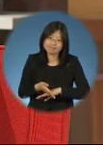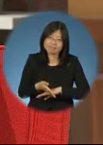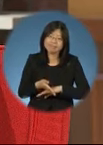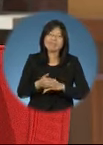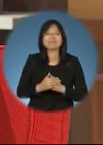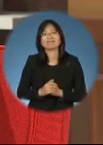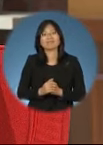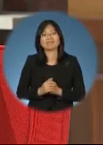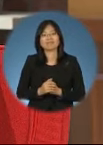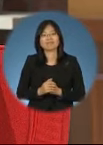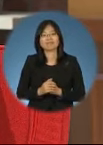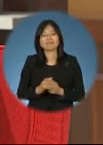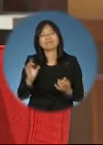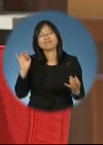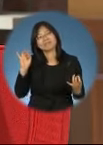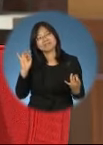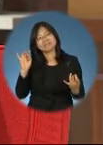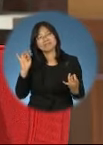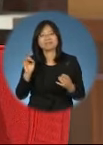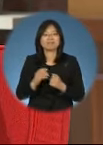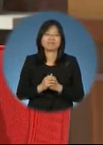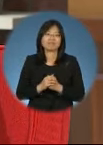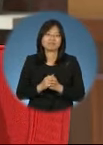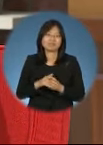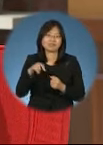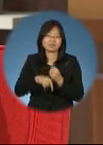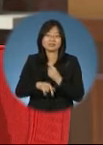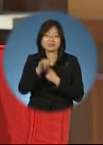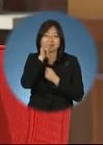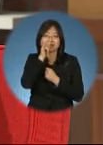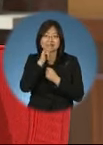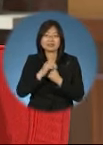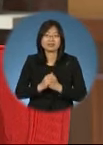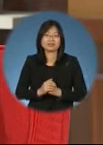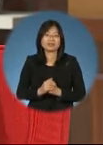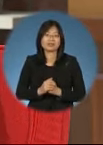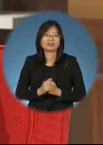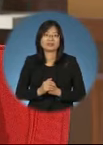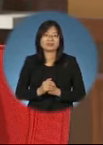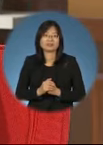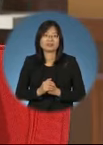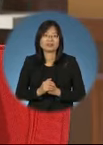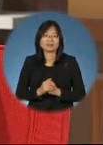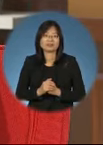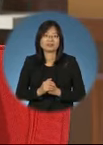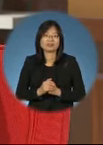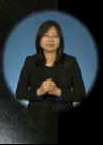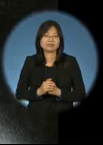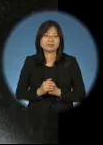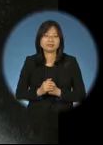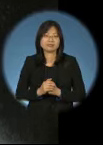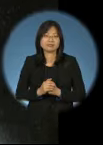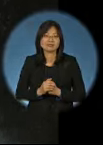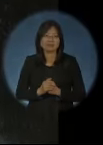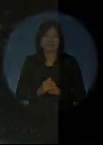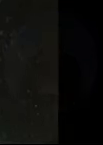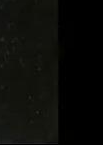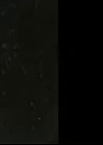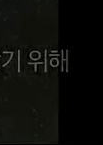굉장히 명상적이고 깊이 있게 예예. 가는 거죠.